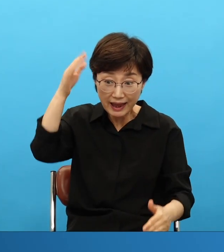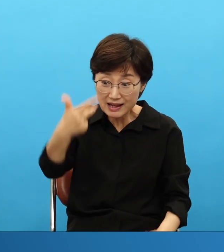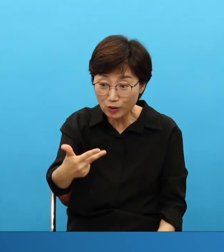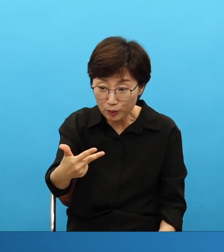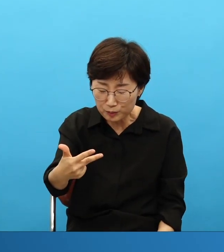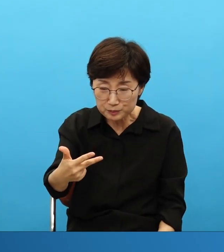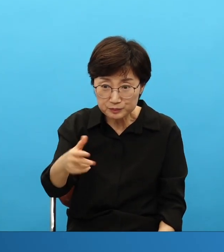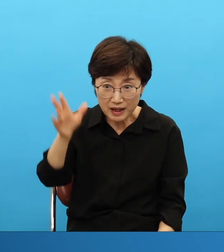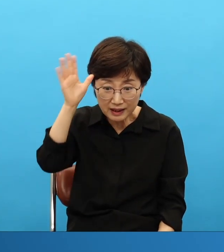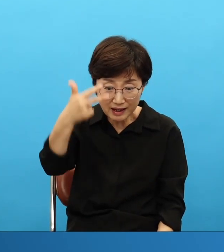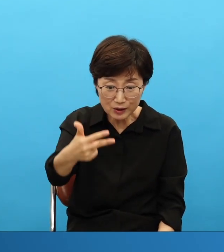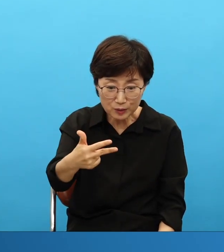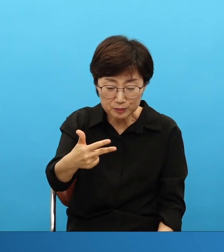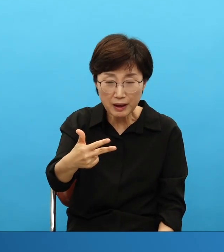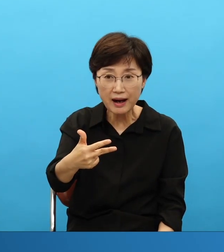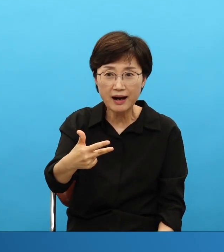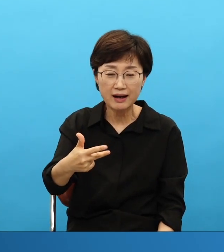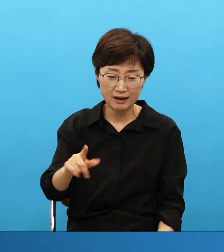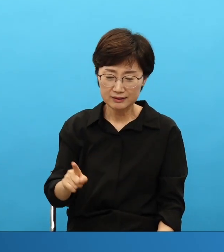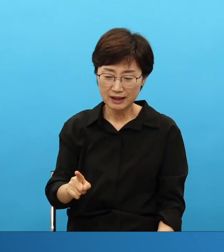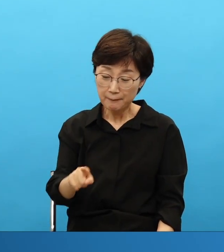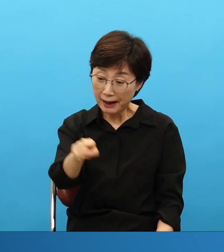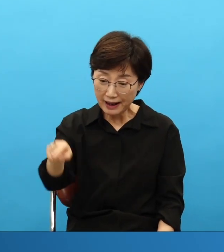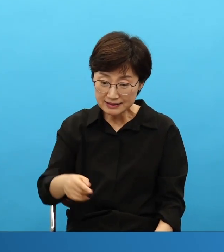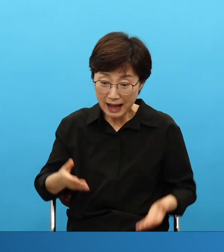끄러운이 또 새기